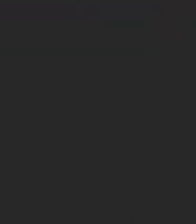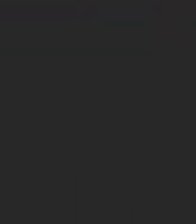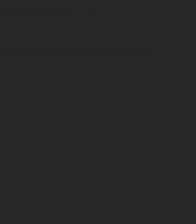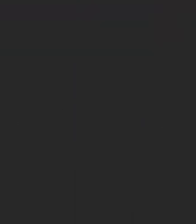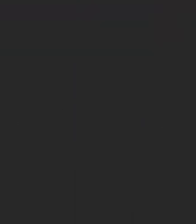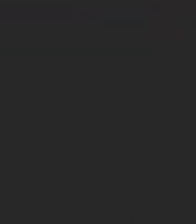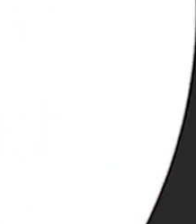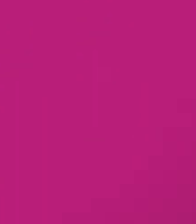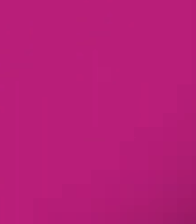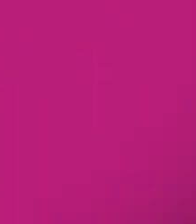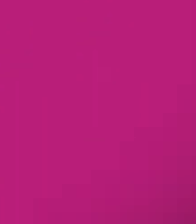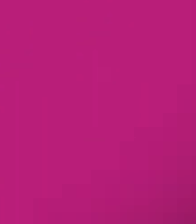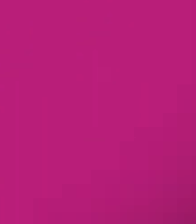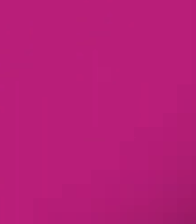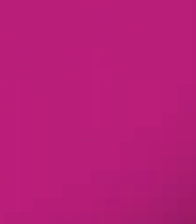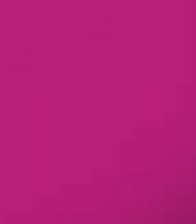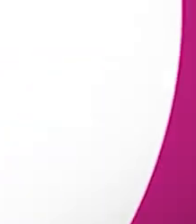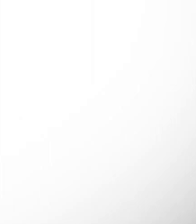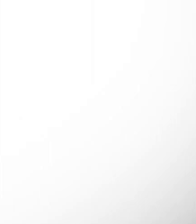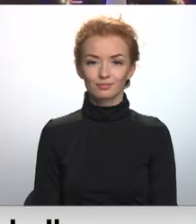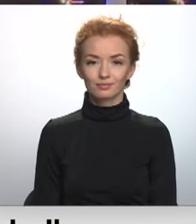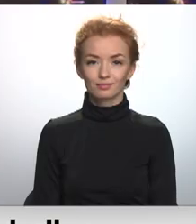Re, viss ēters ir te!